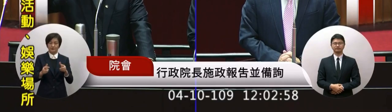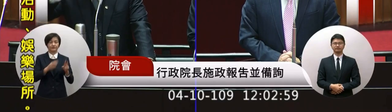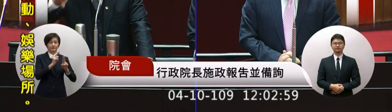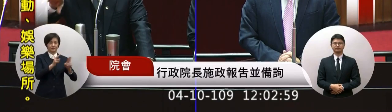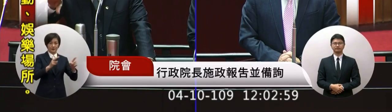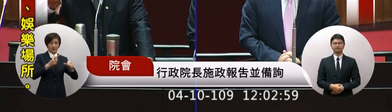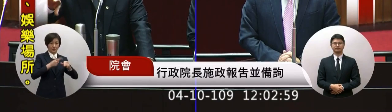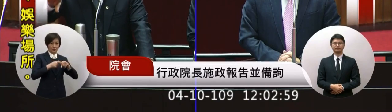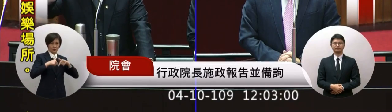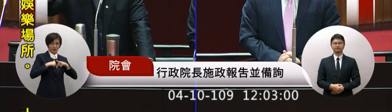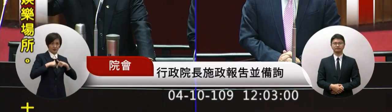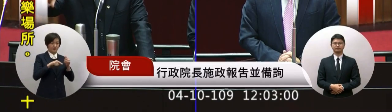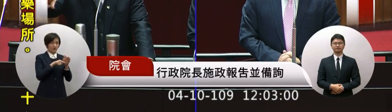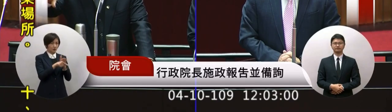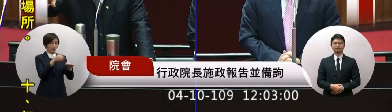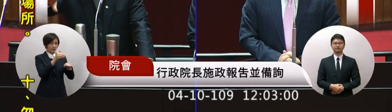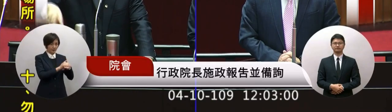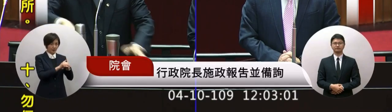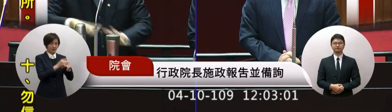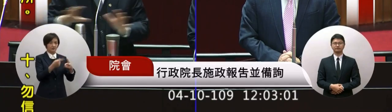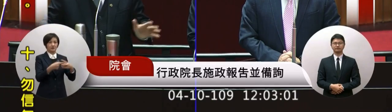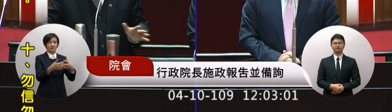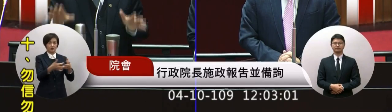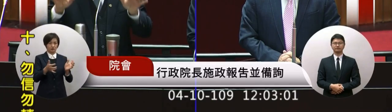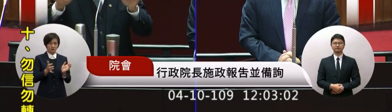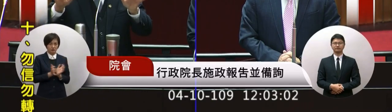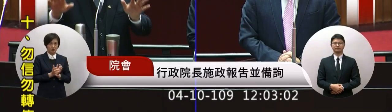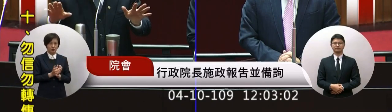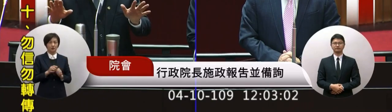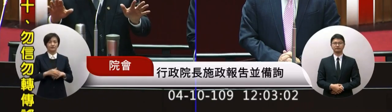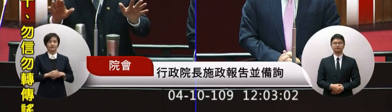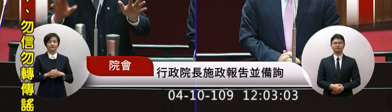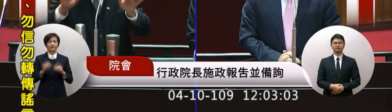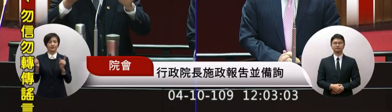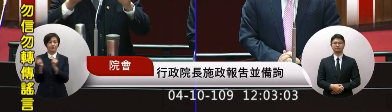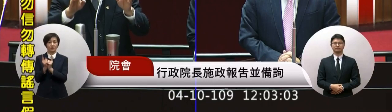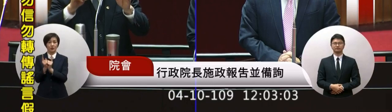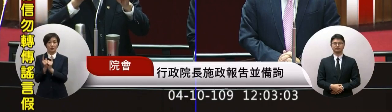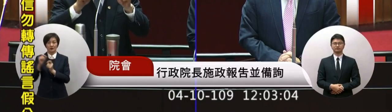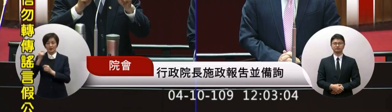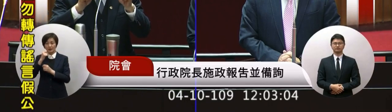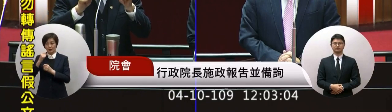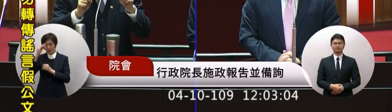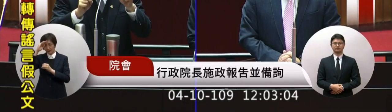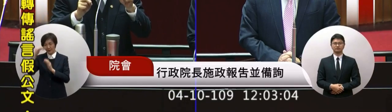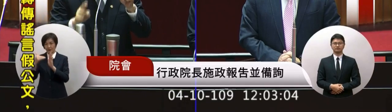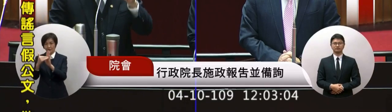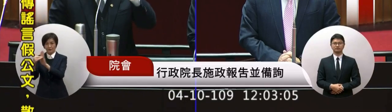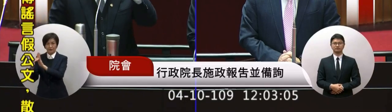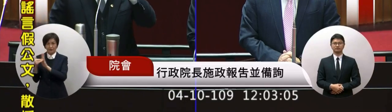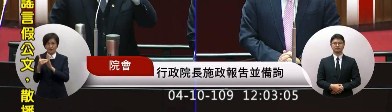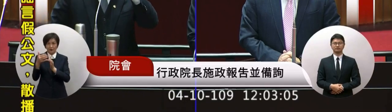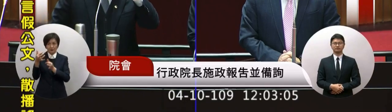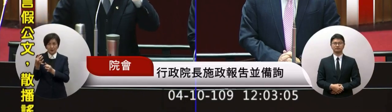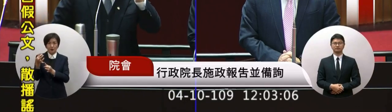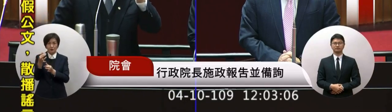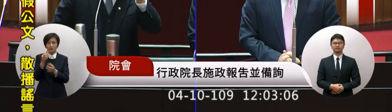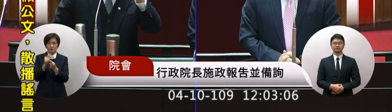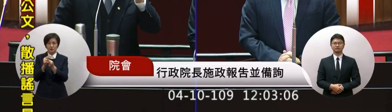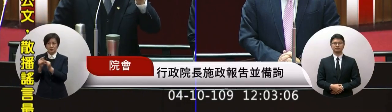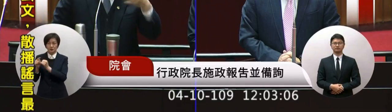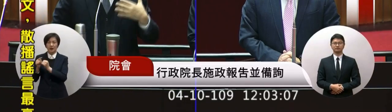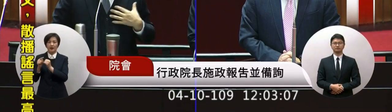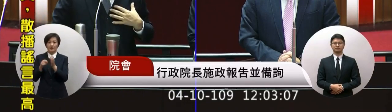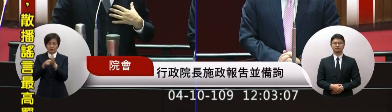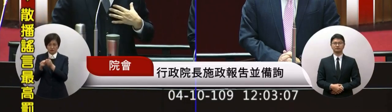心专家小组，这整个对于全面防疫怎样做最好，他们有专业